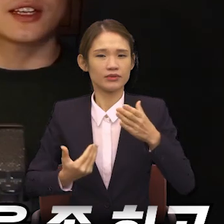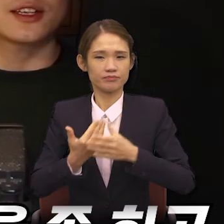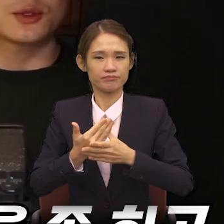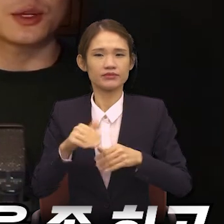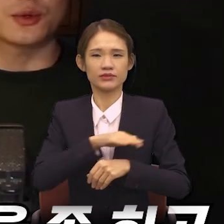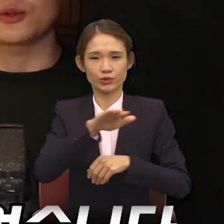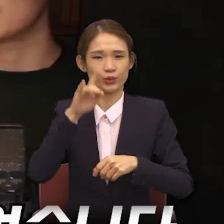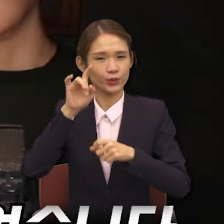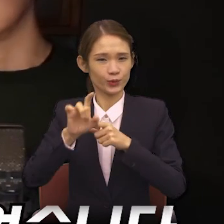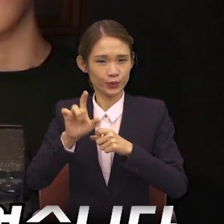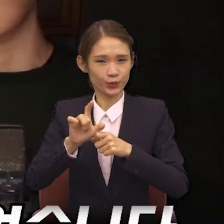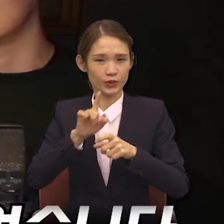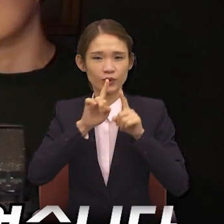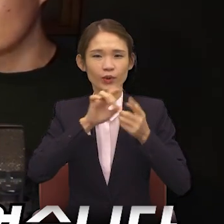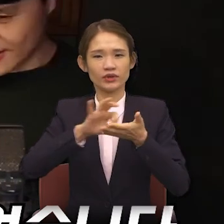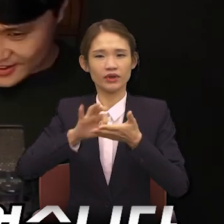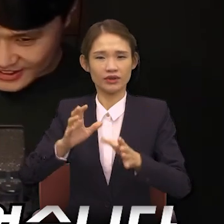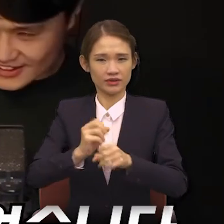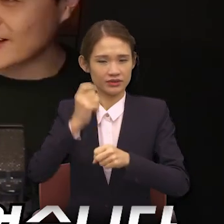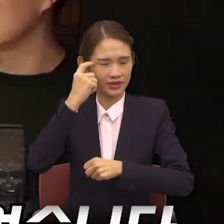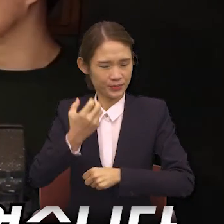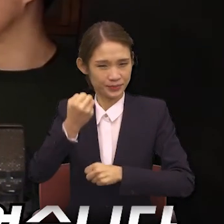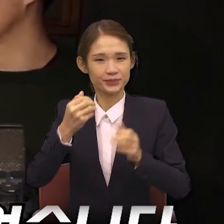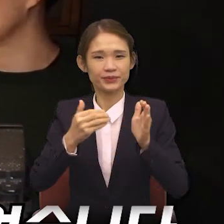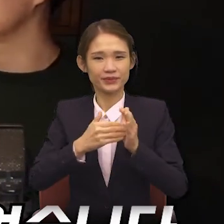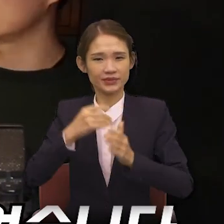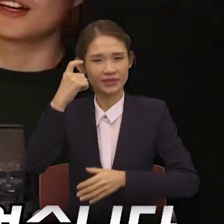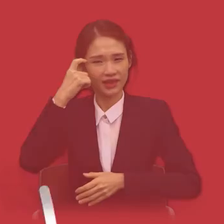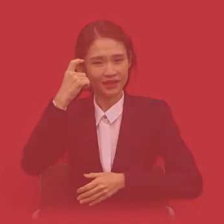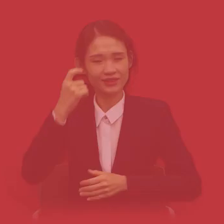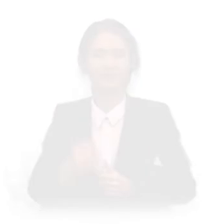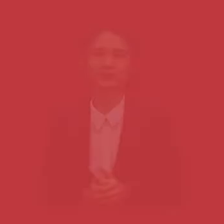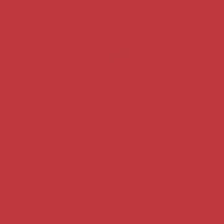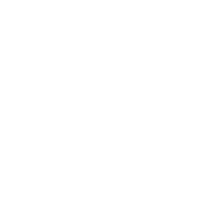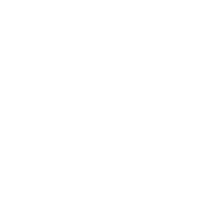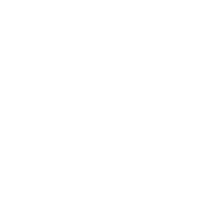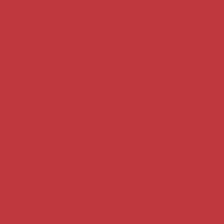우리가 생각을 좀 하고 용어를 사용해야겠다 정리보소. 아유, 맞아요. 라는 생각이 들었습니다.